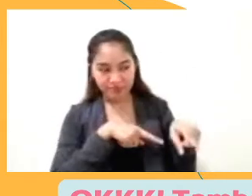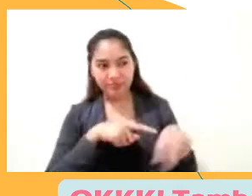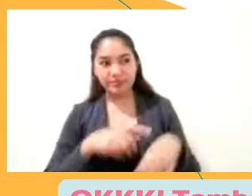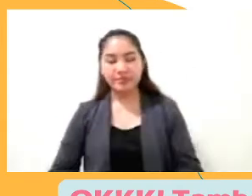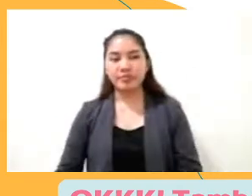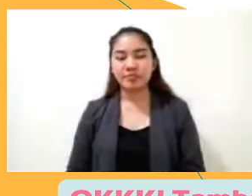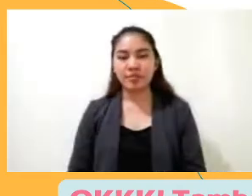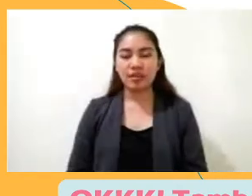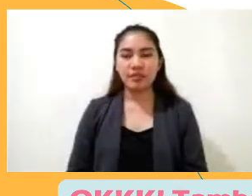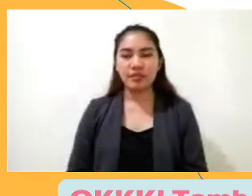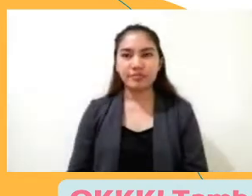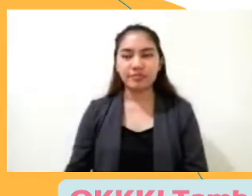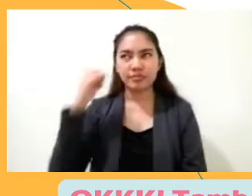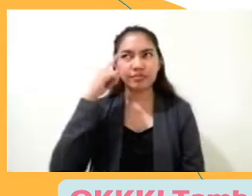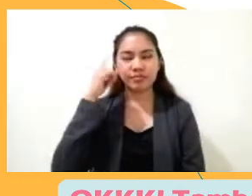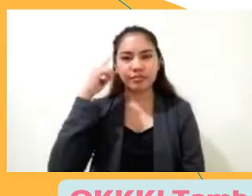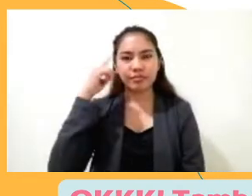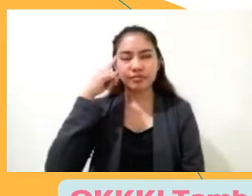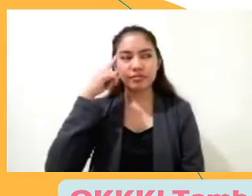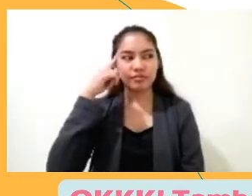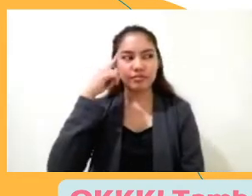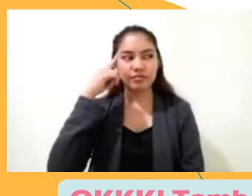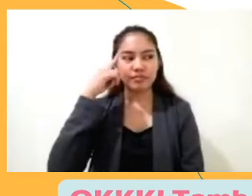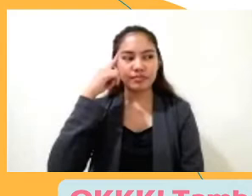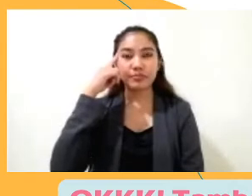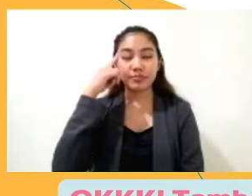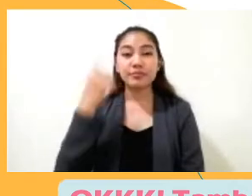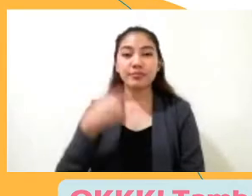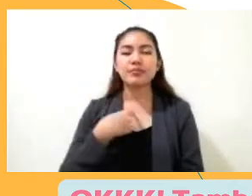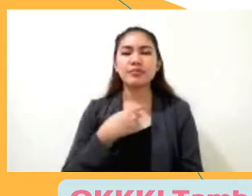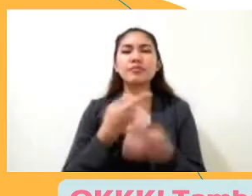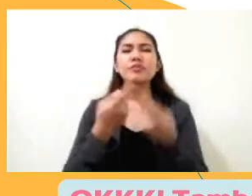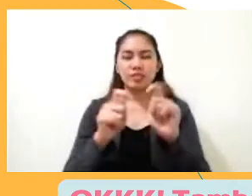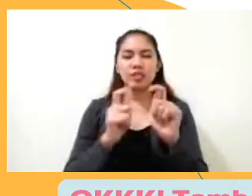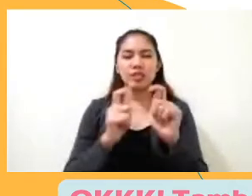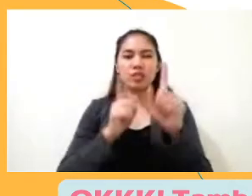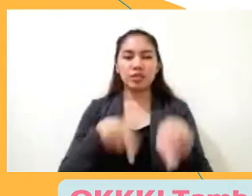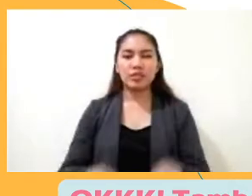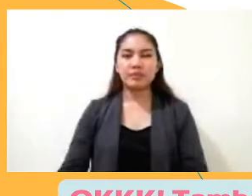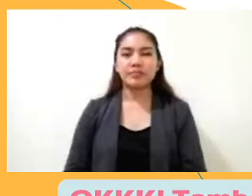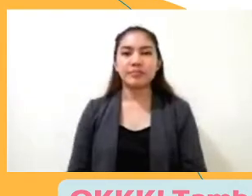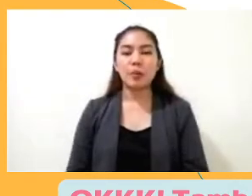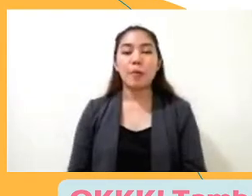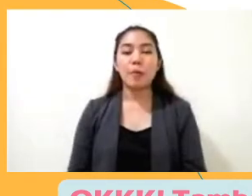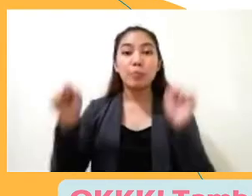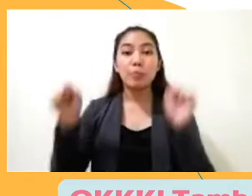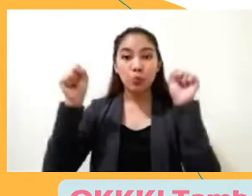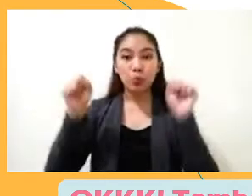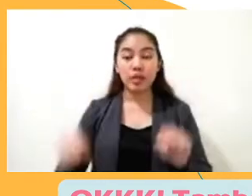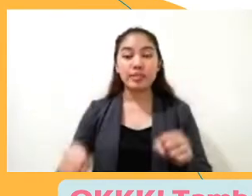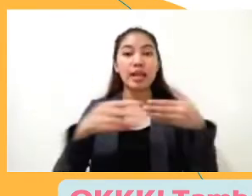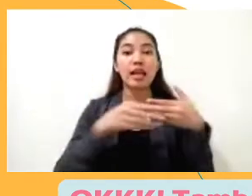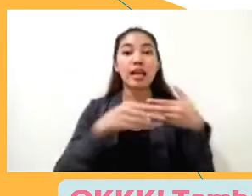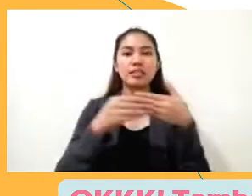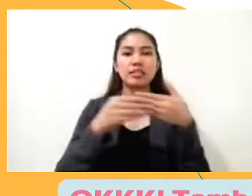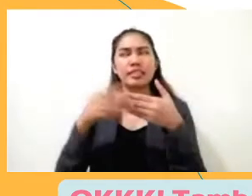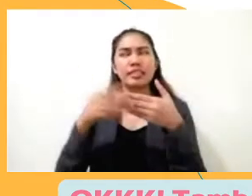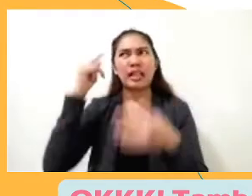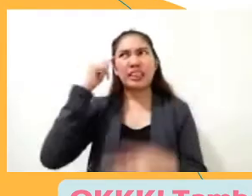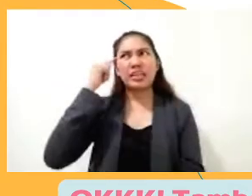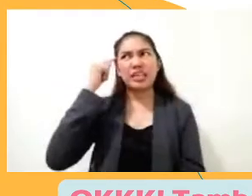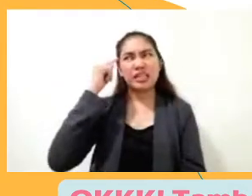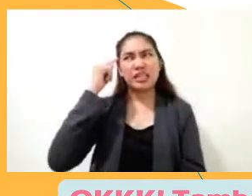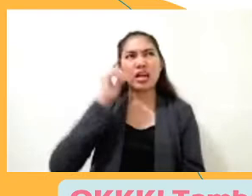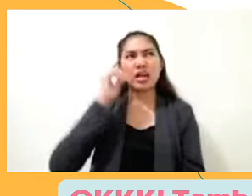Siguro ako. Sige, no? Sagot tayo at sagotin, no? So siguro yung ano, pwede mong maging guide dyan talaga, whether it's